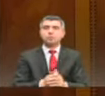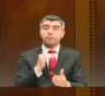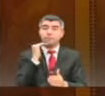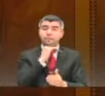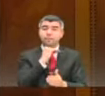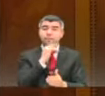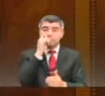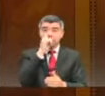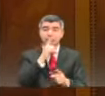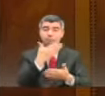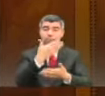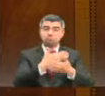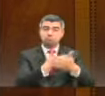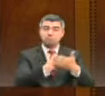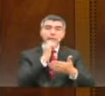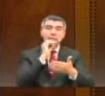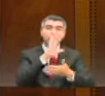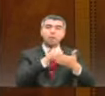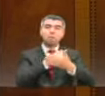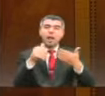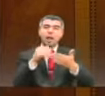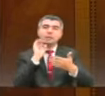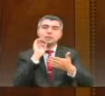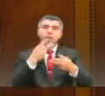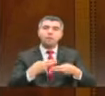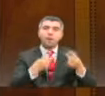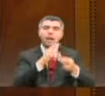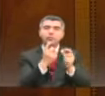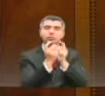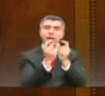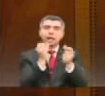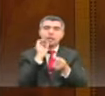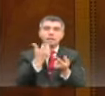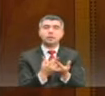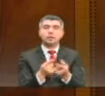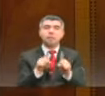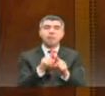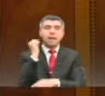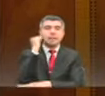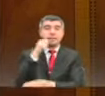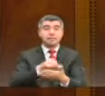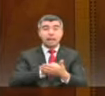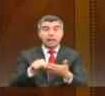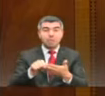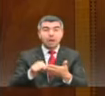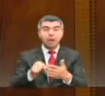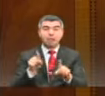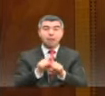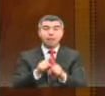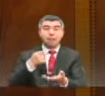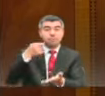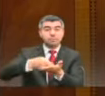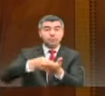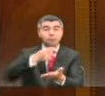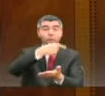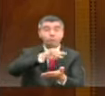وتيرة تنزيل المخطط الجديد لإصلاح الاستثمار، وخاصة تفعيل نظام الجبائي التحفيزي الخاص بالشركات الصناعية